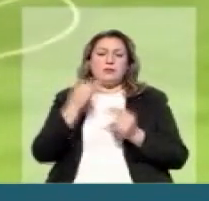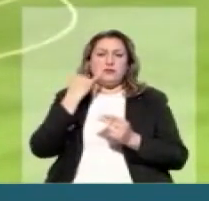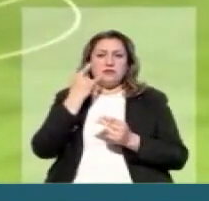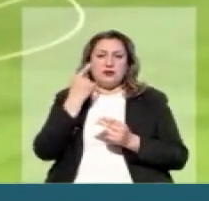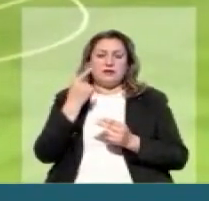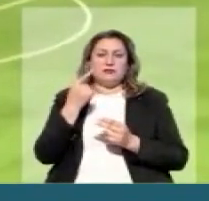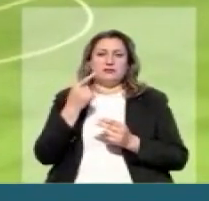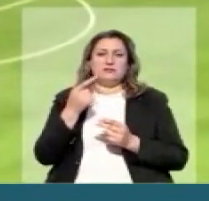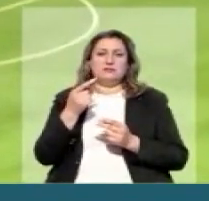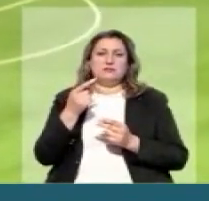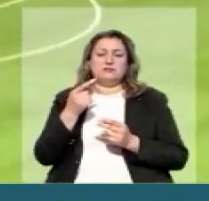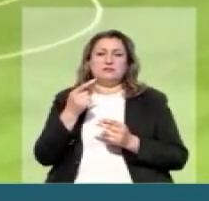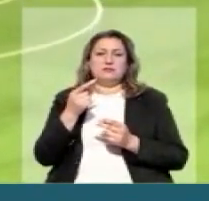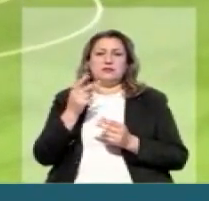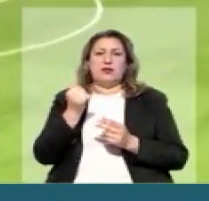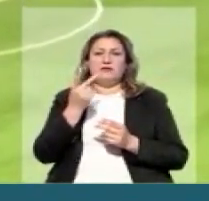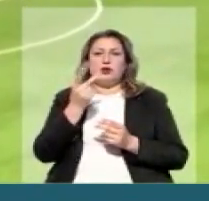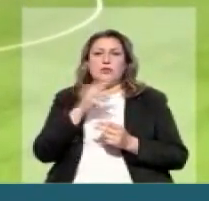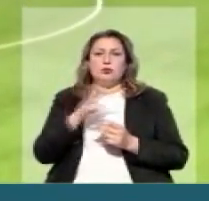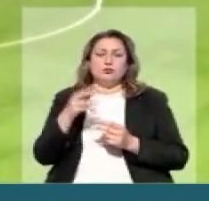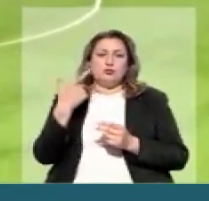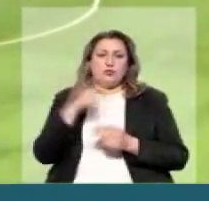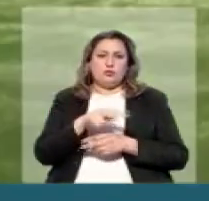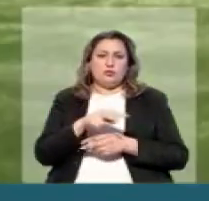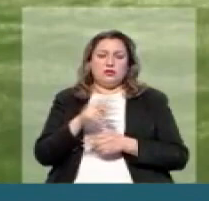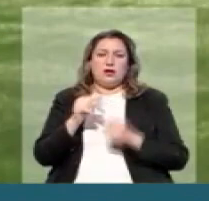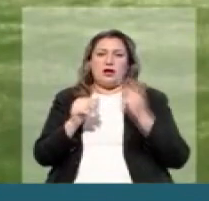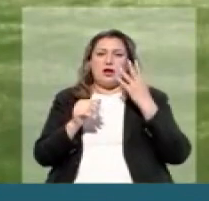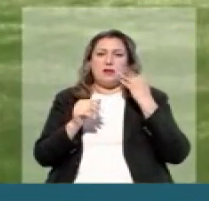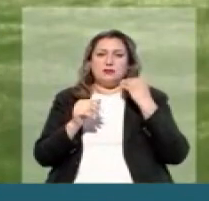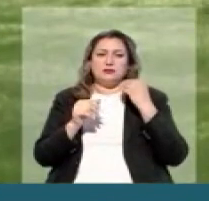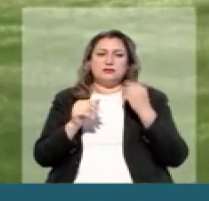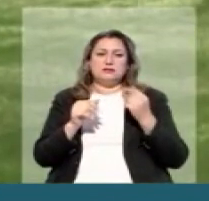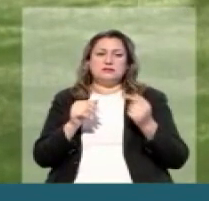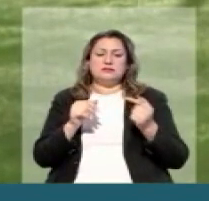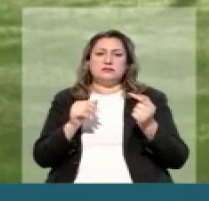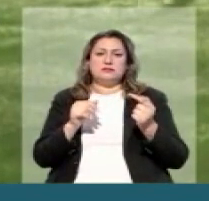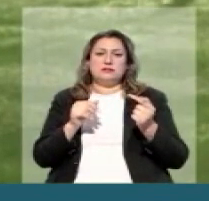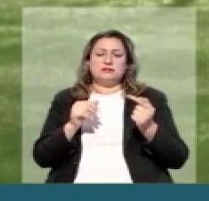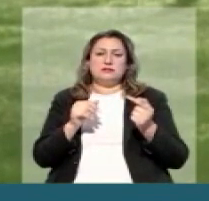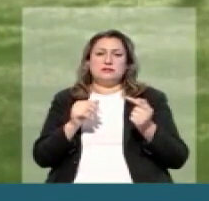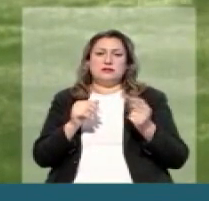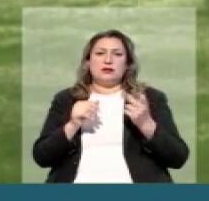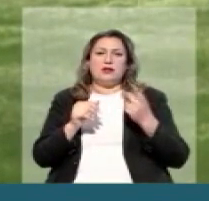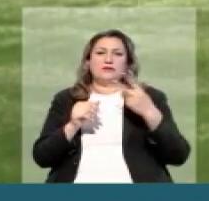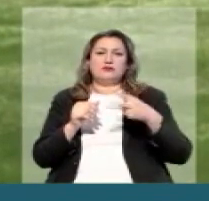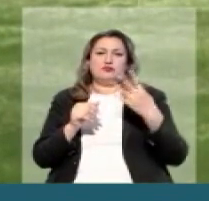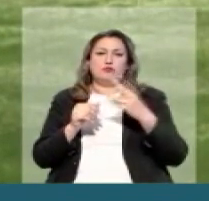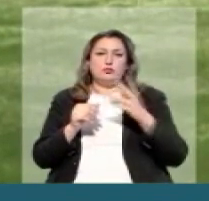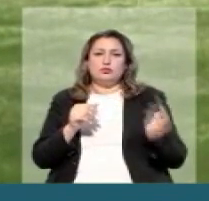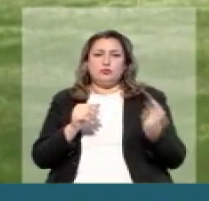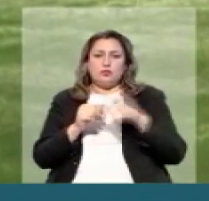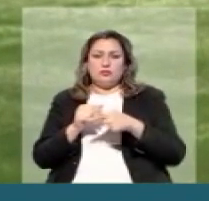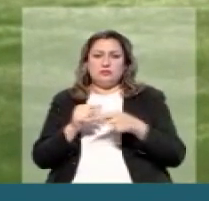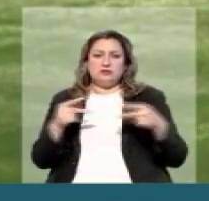басын теңестірді. Еске салсақ, бұдан бұрын А тобында Шымкенттің Ордабасы өз алаңында Атырауға 1-2 есебімен жеңіліп қалды. Ал